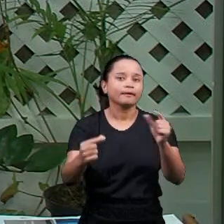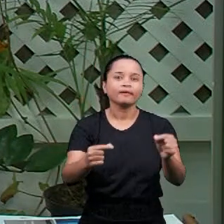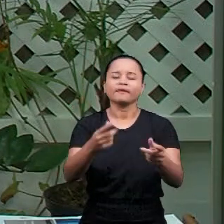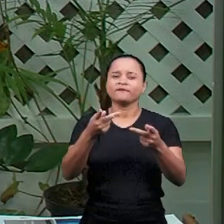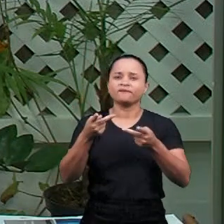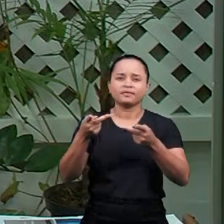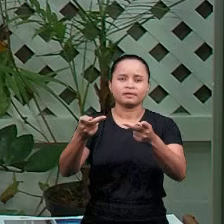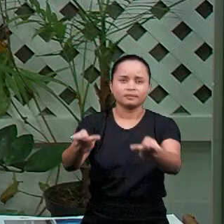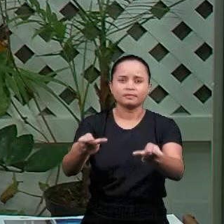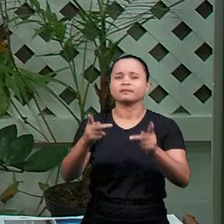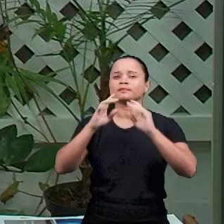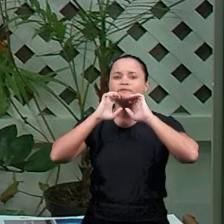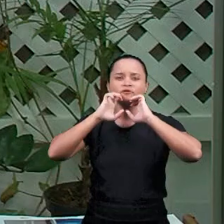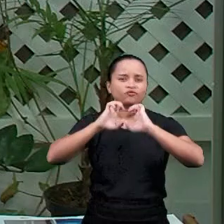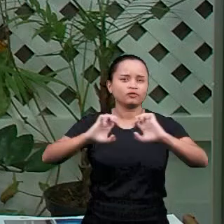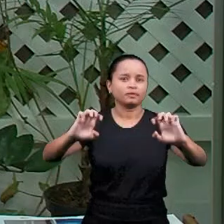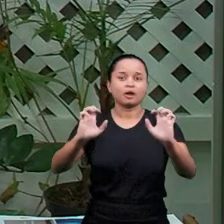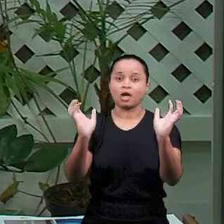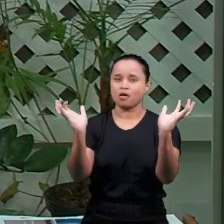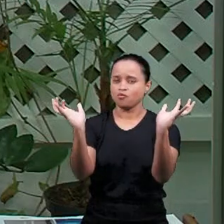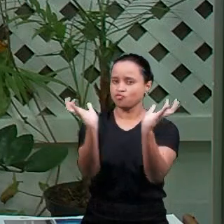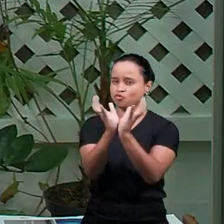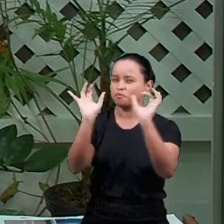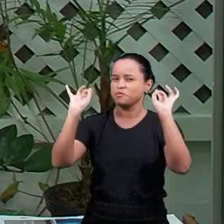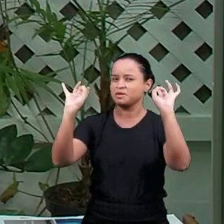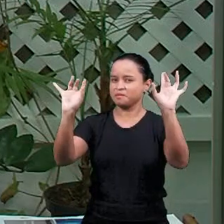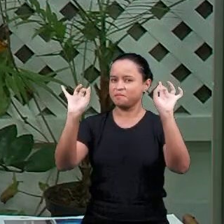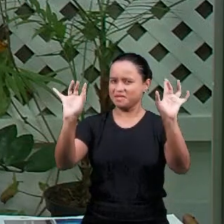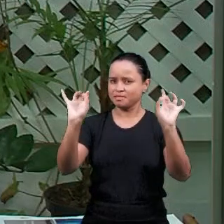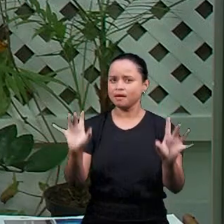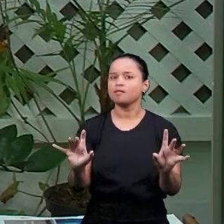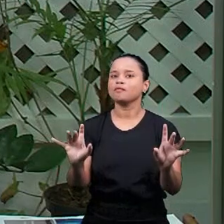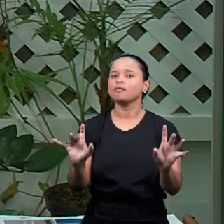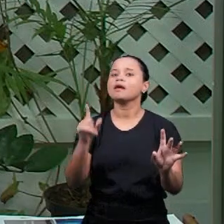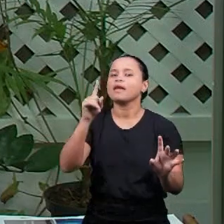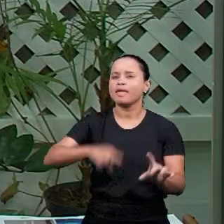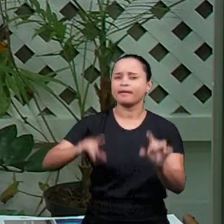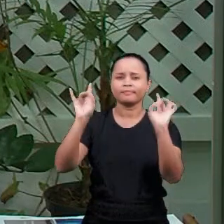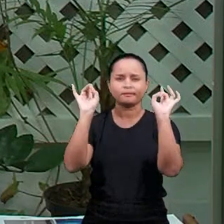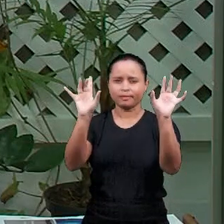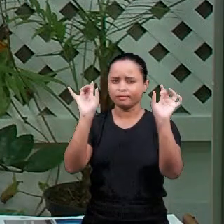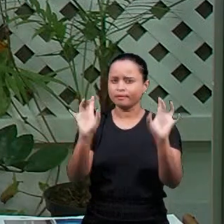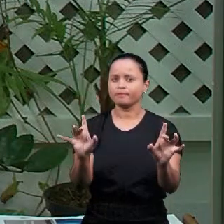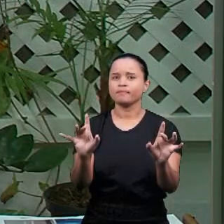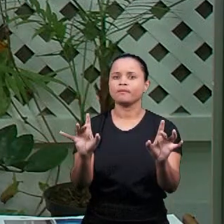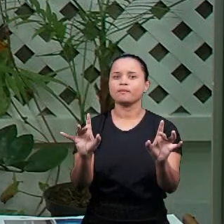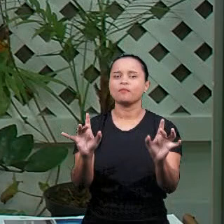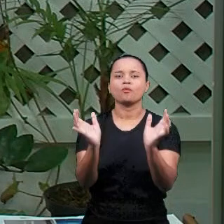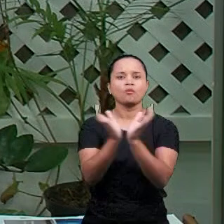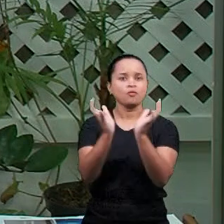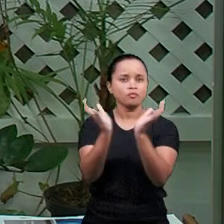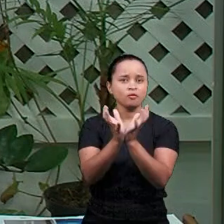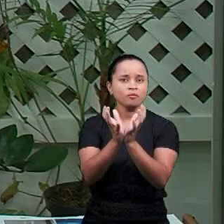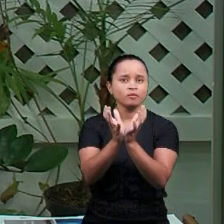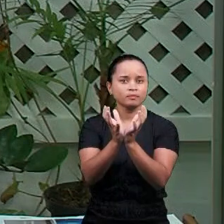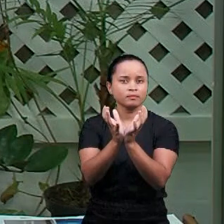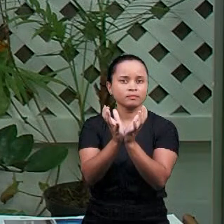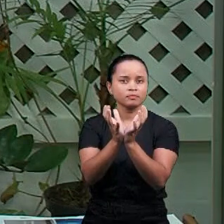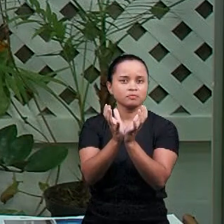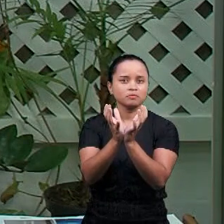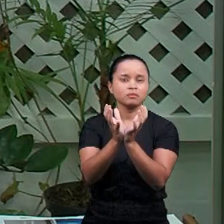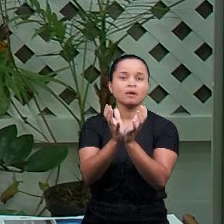il chante. C'est ce groupe-là. J'ai dit une élite parce qu'eux-mêmes sont élites.